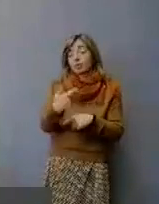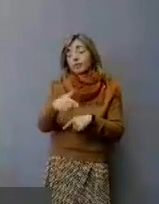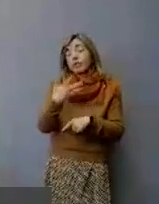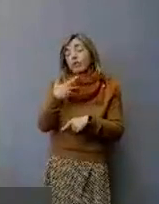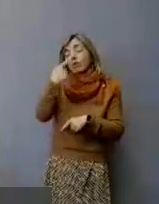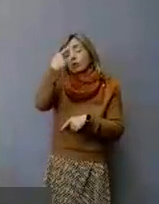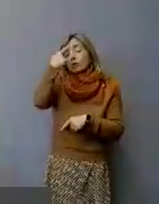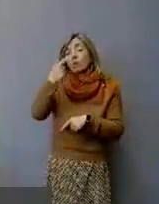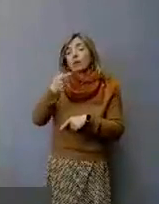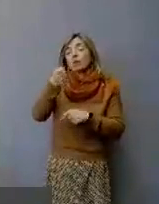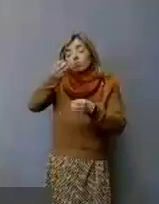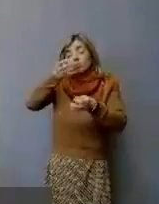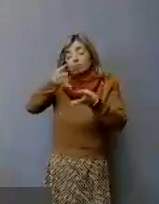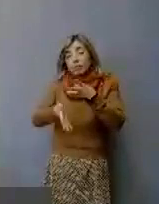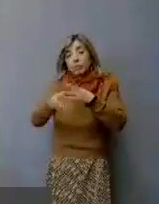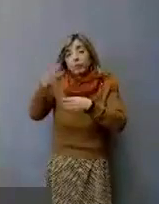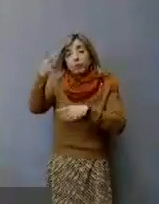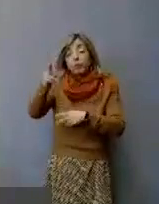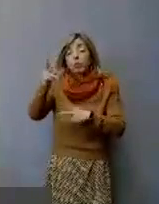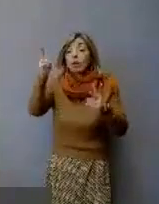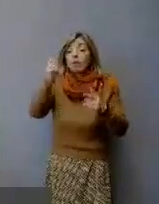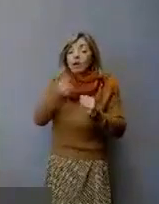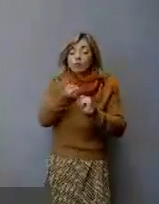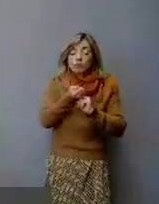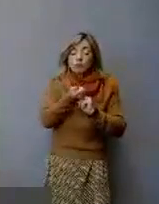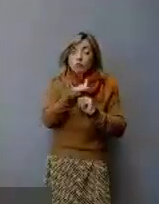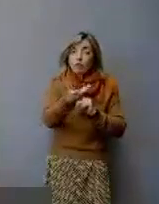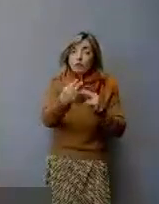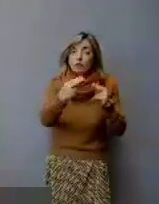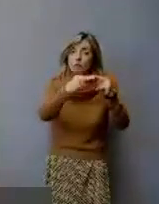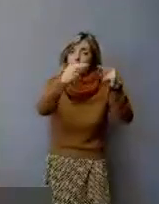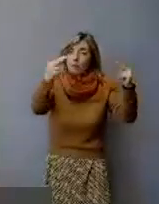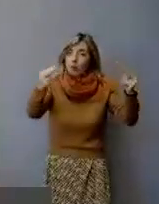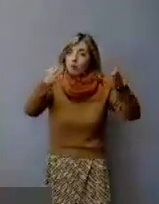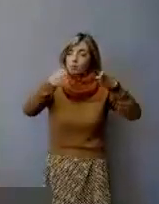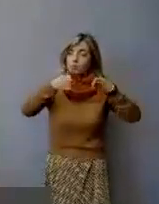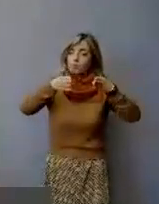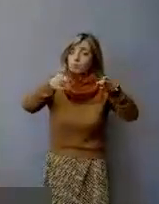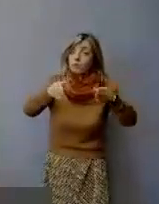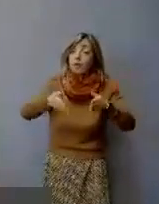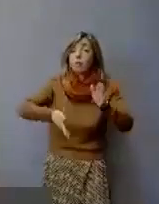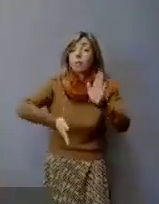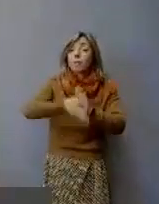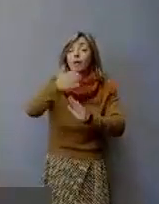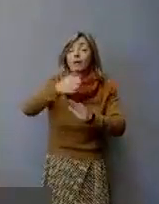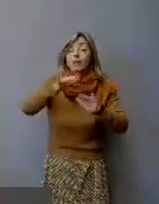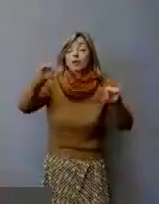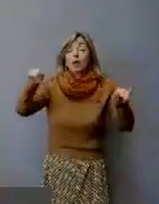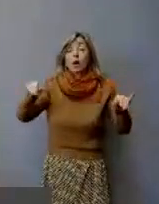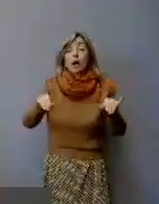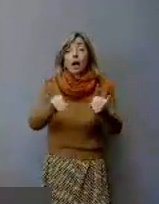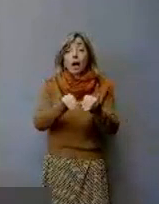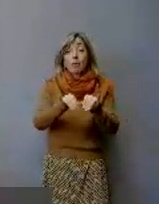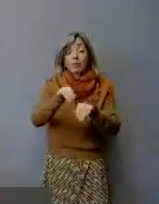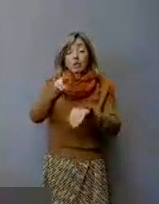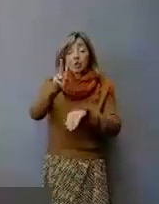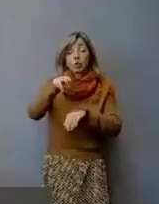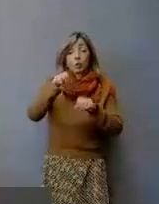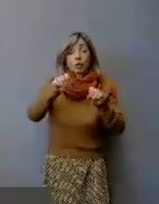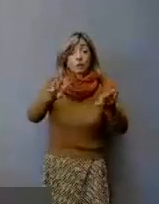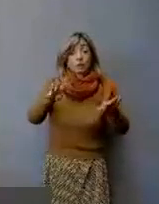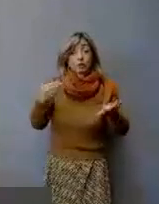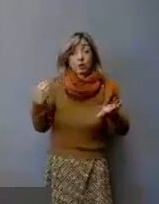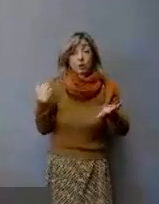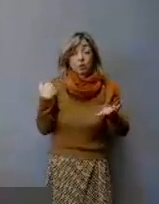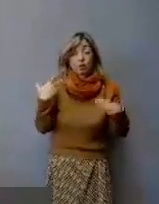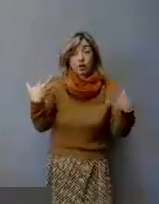censimento è partito dal 2 aprile 2019 vorrà passare pagarmi e poi mi rimane difficile anche riuscire